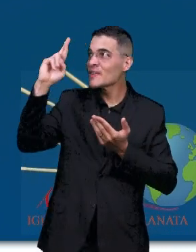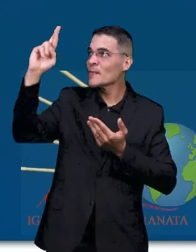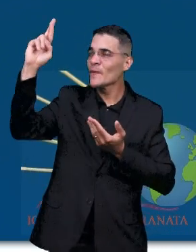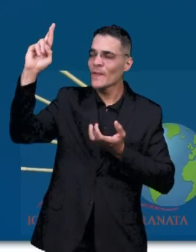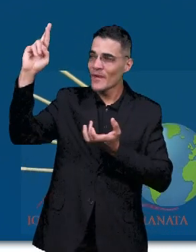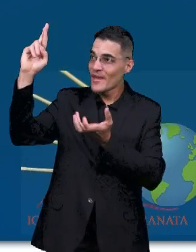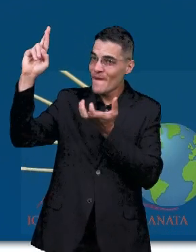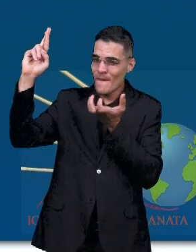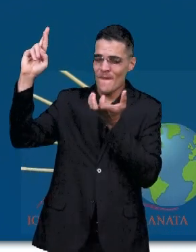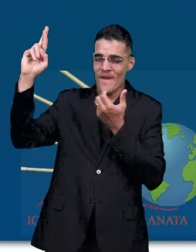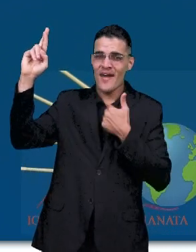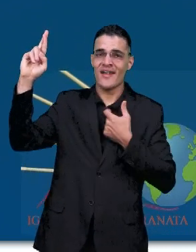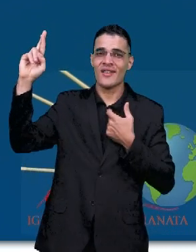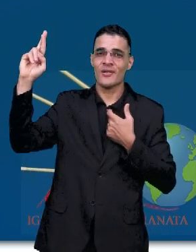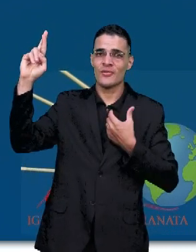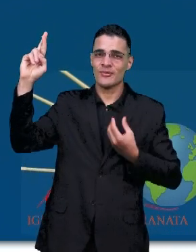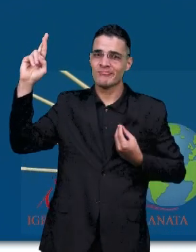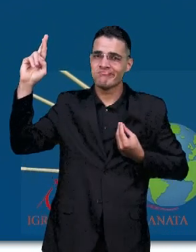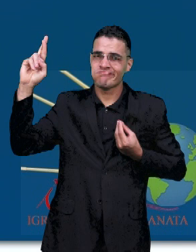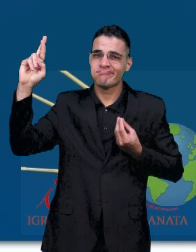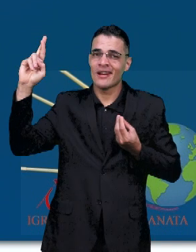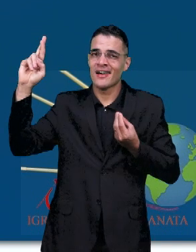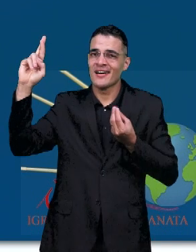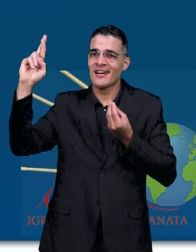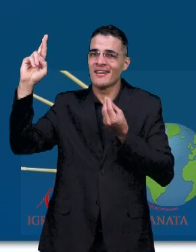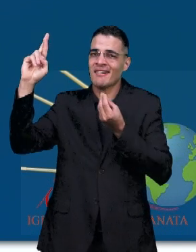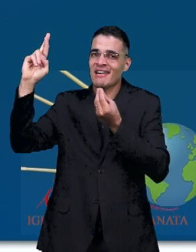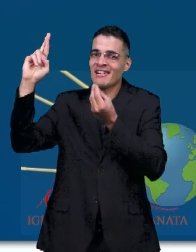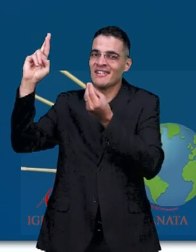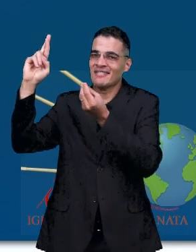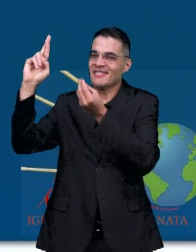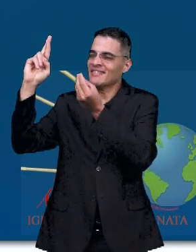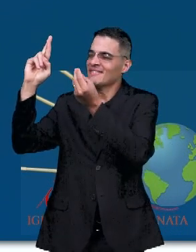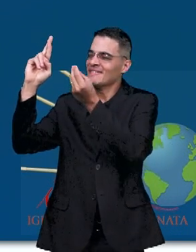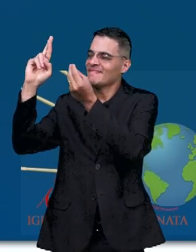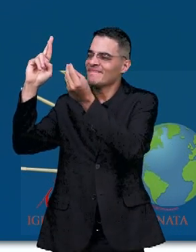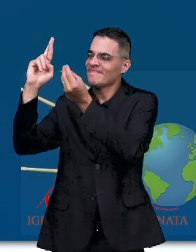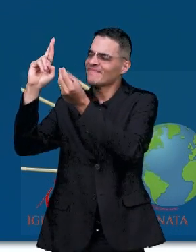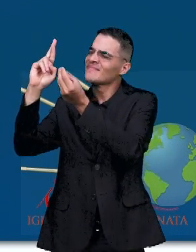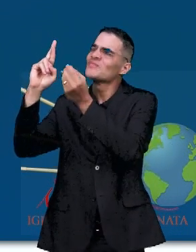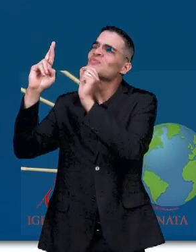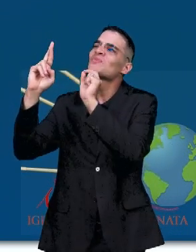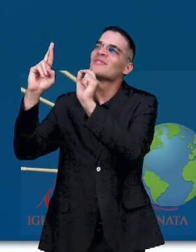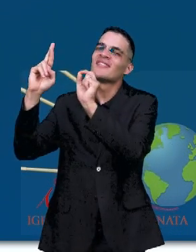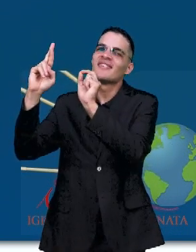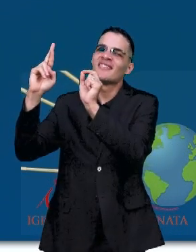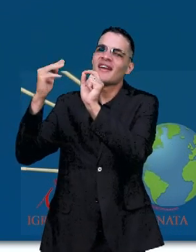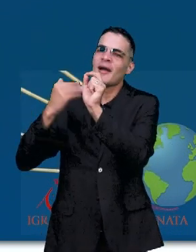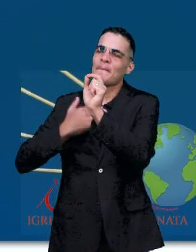Хочу воздать Тебе, мой Господь, всю мою благодарность. Аллилуйя! Слава Иисусу!